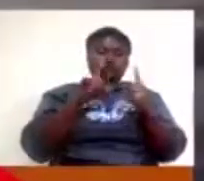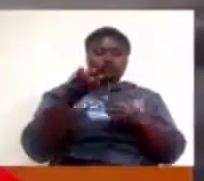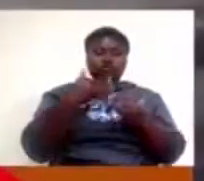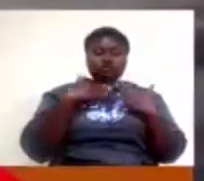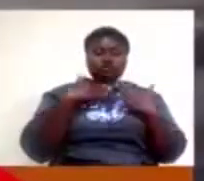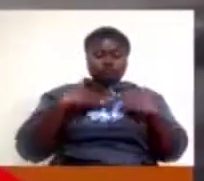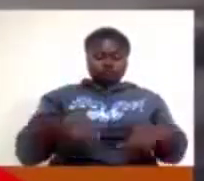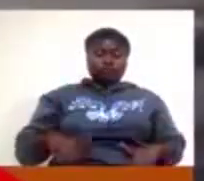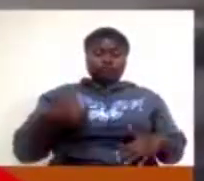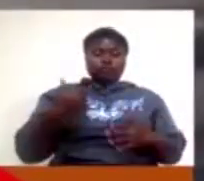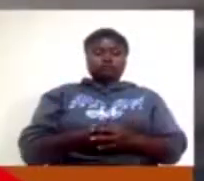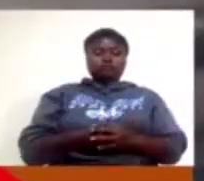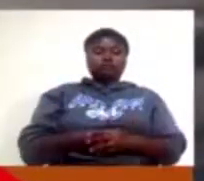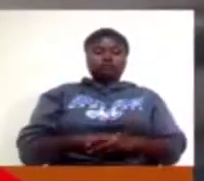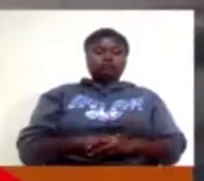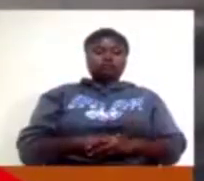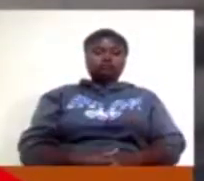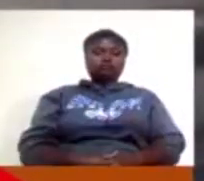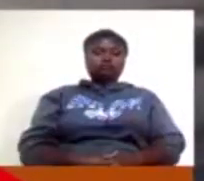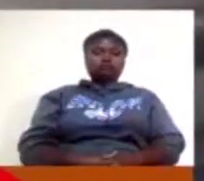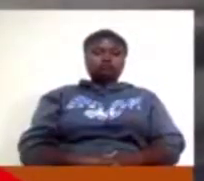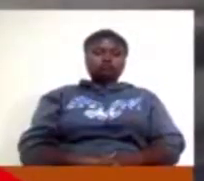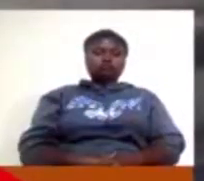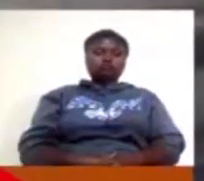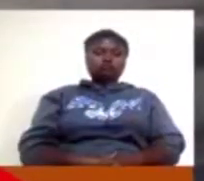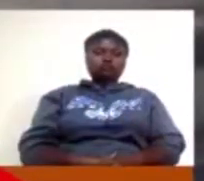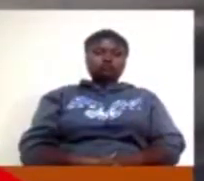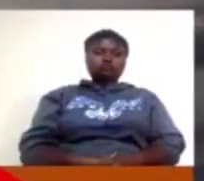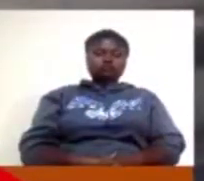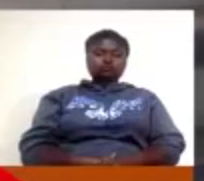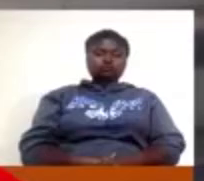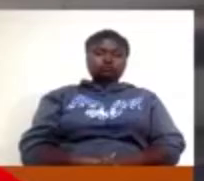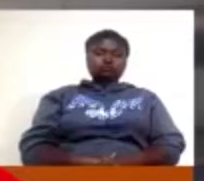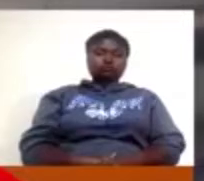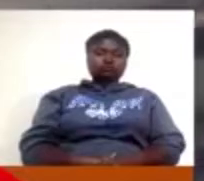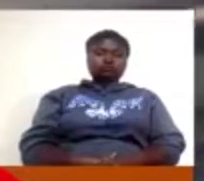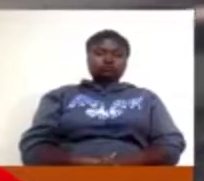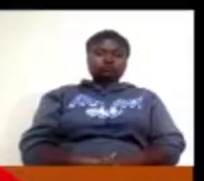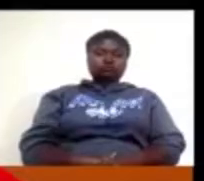wake. Hadoini ha Otana TV, jitago kimejo wawa bugo.